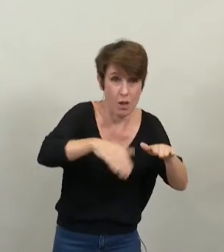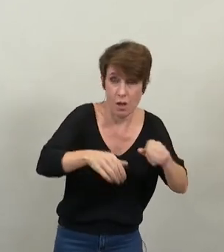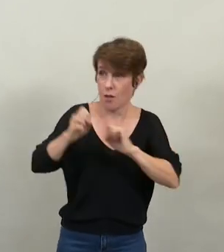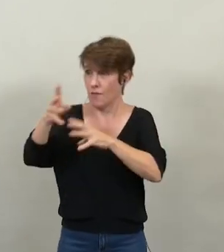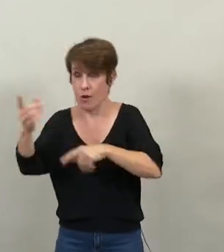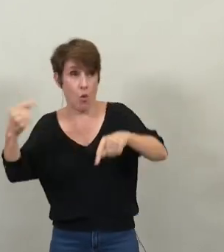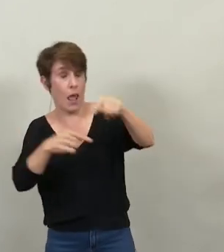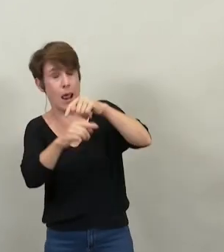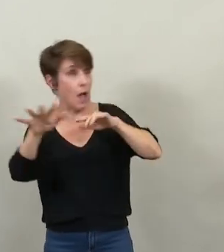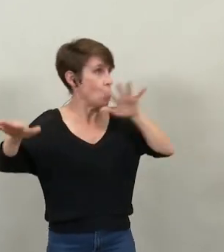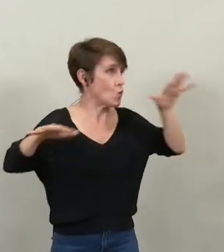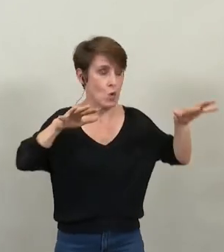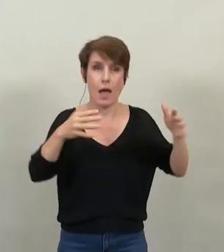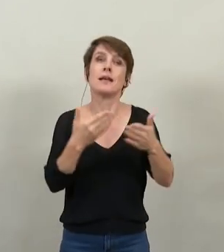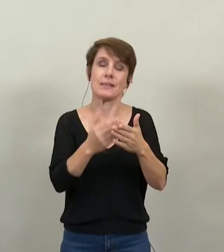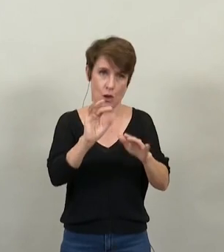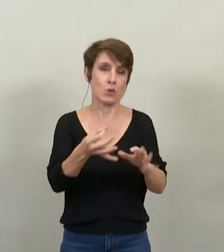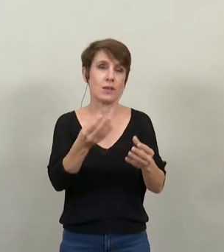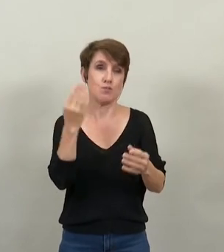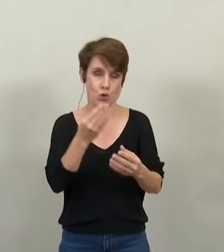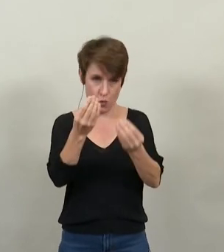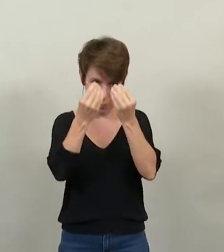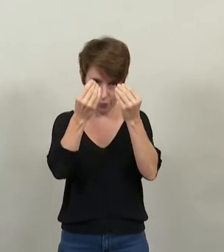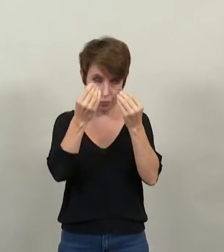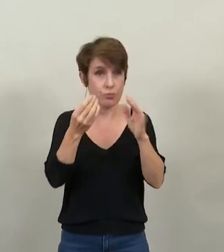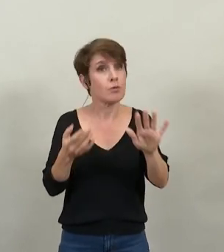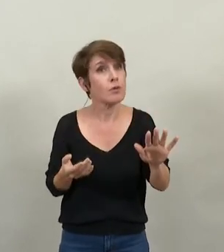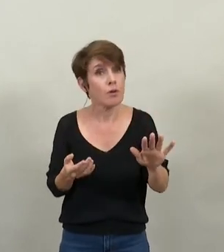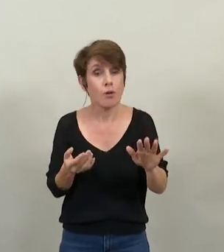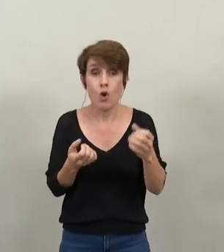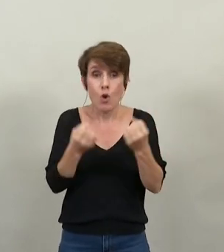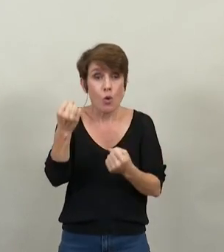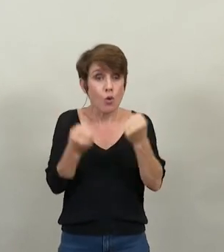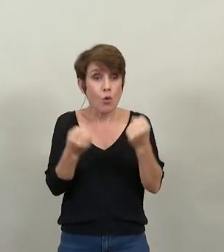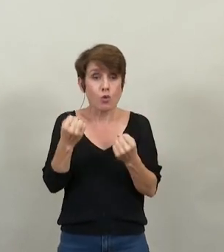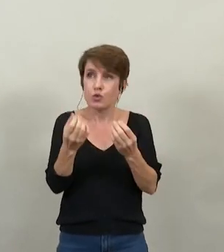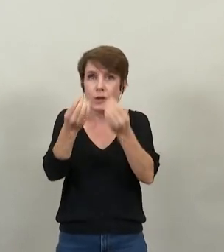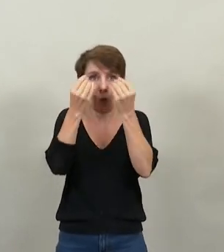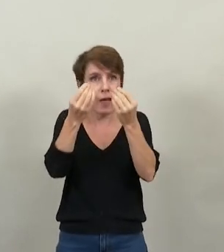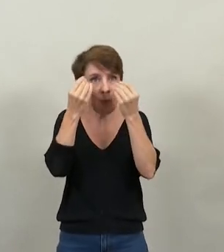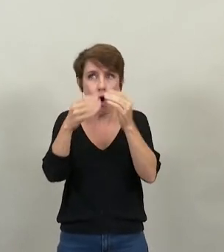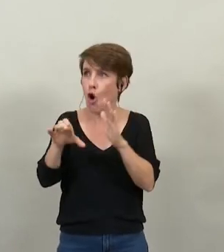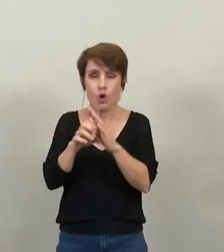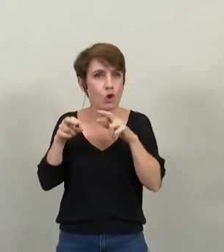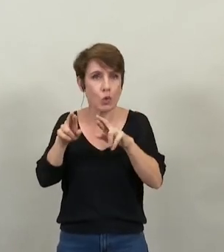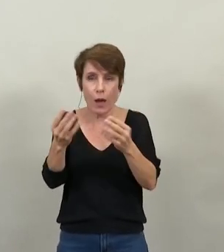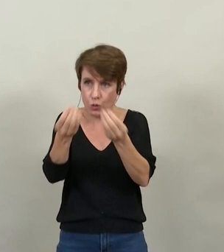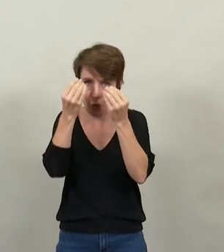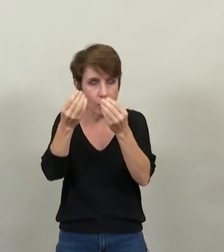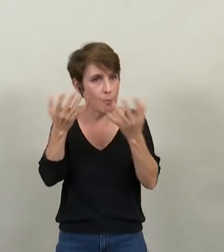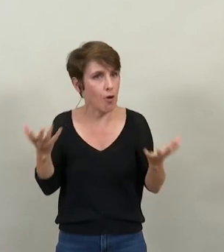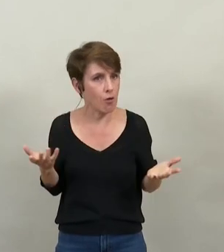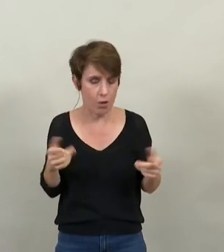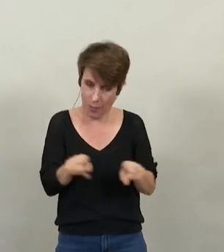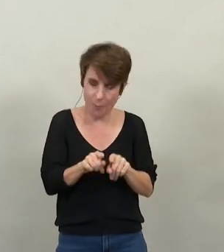trottinettes et ben là oui après tout on apprend à conduire on apprend un code de la route et ben c'est vrai aussi en vélo donc si la